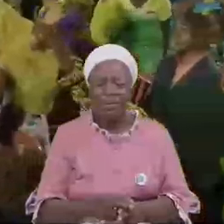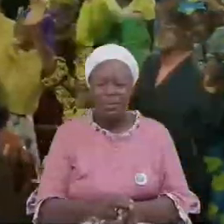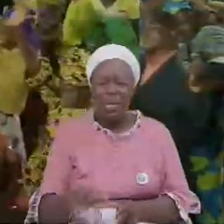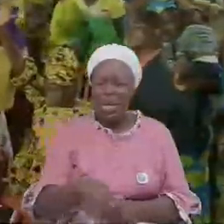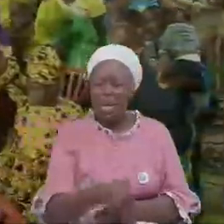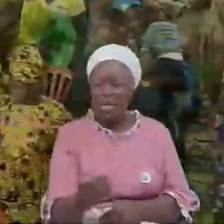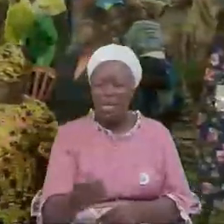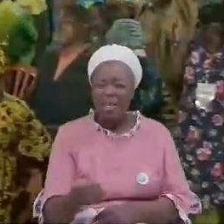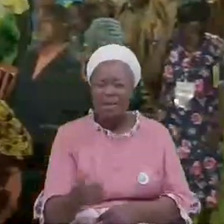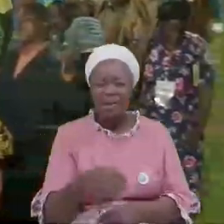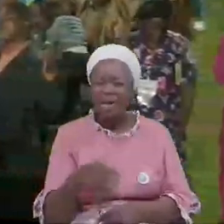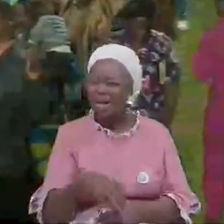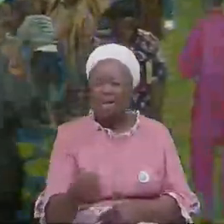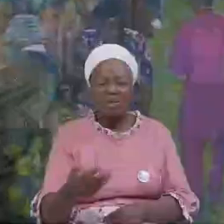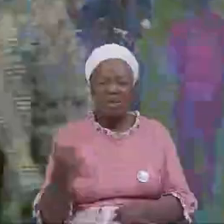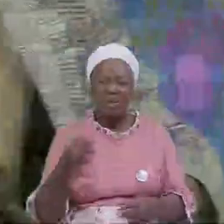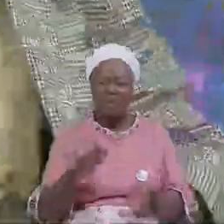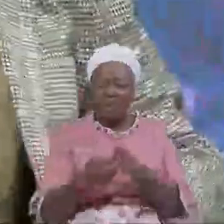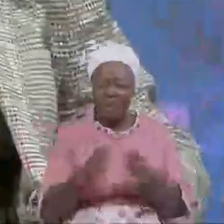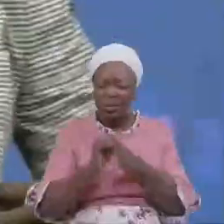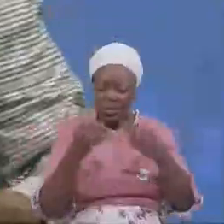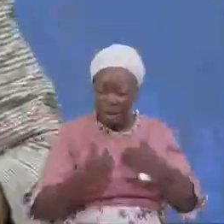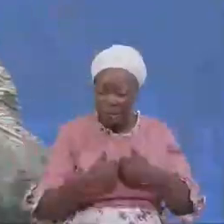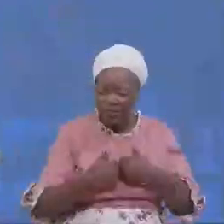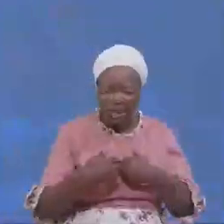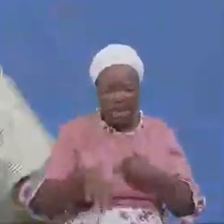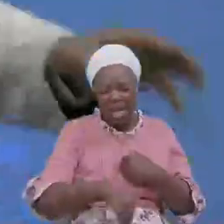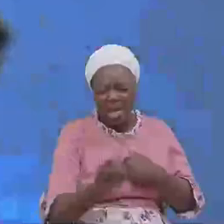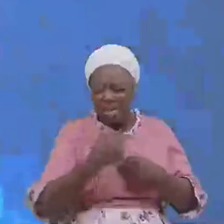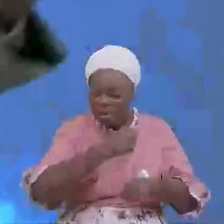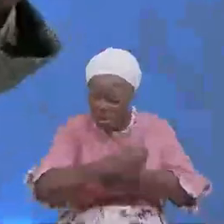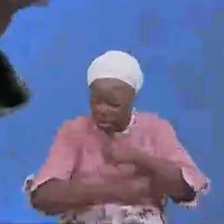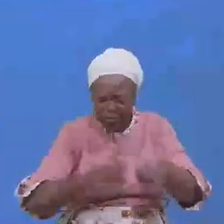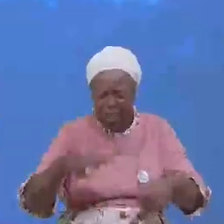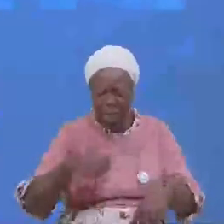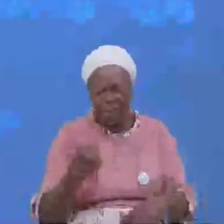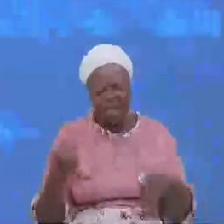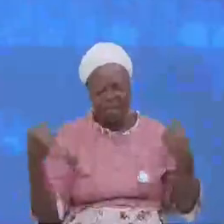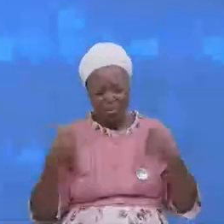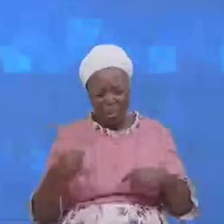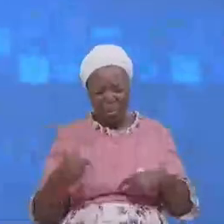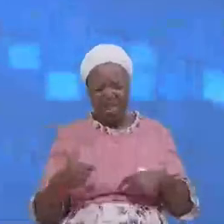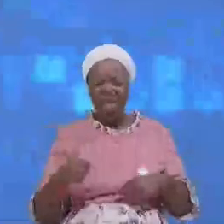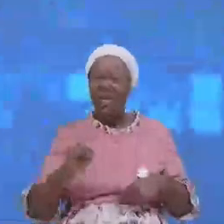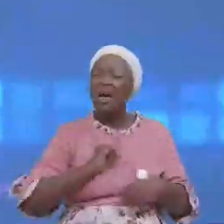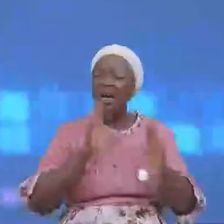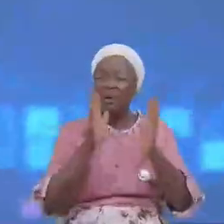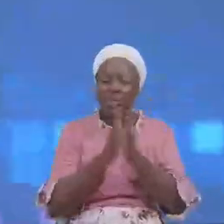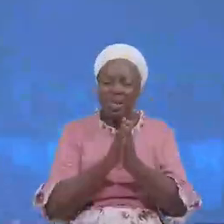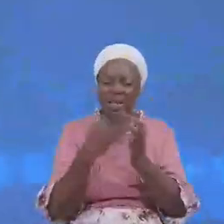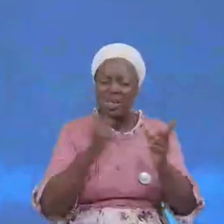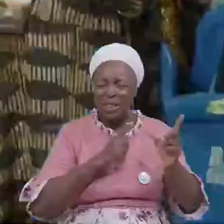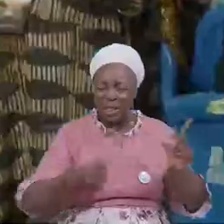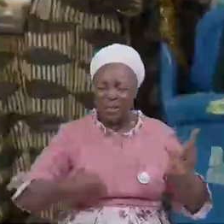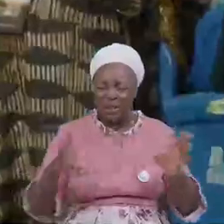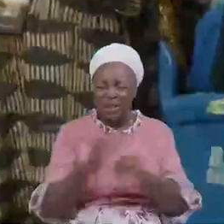Tout autre problème que vous avez, toute souffrance, douleur, n'importe où, je prie que le Seigneur ôte